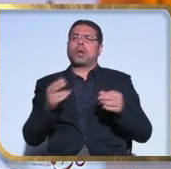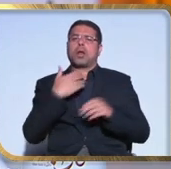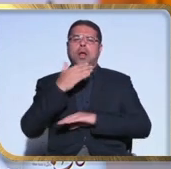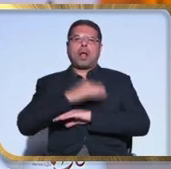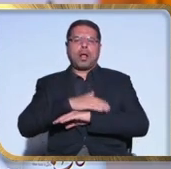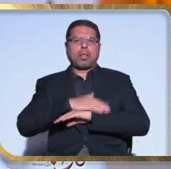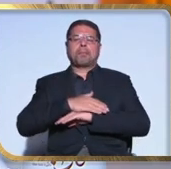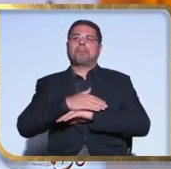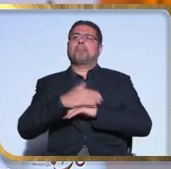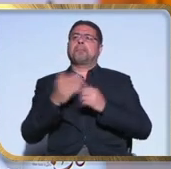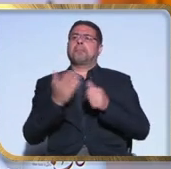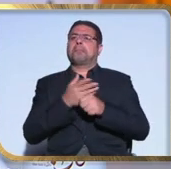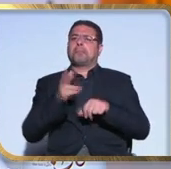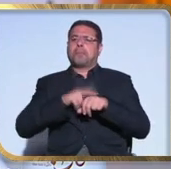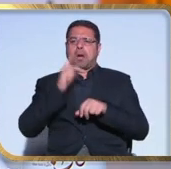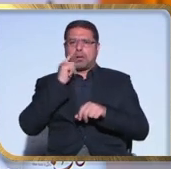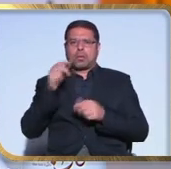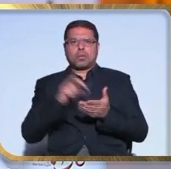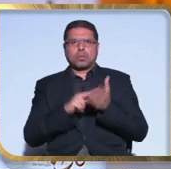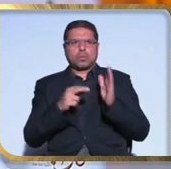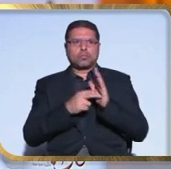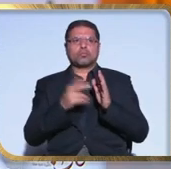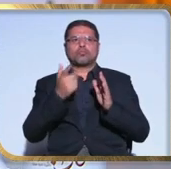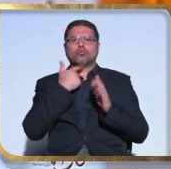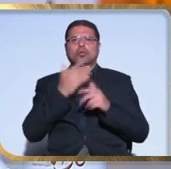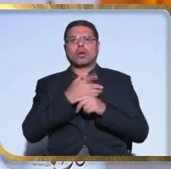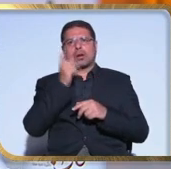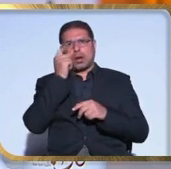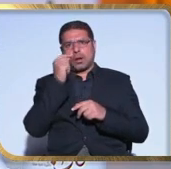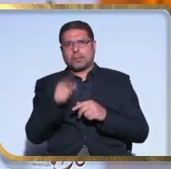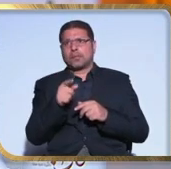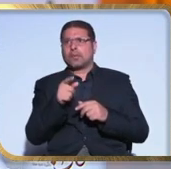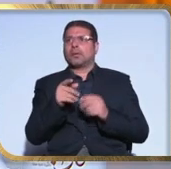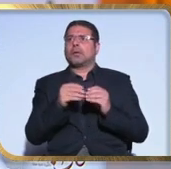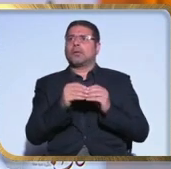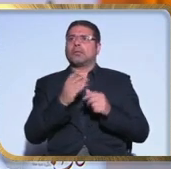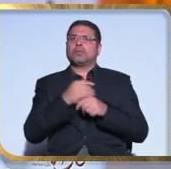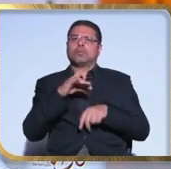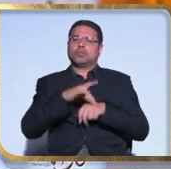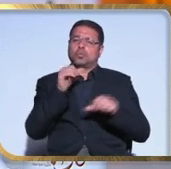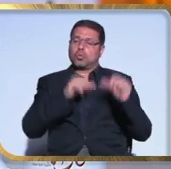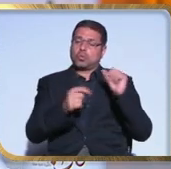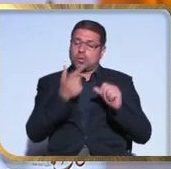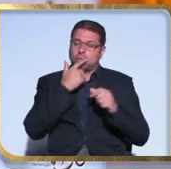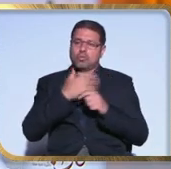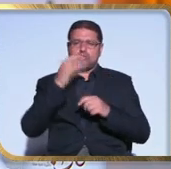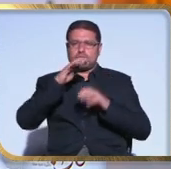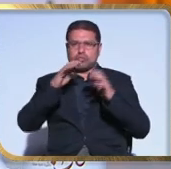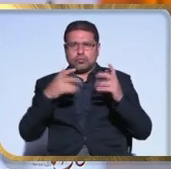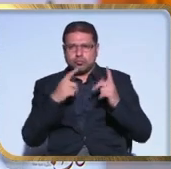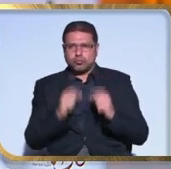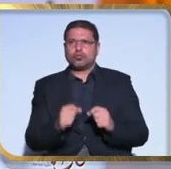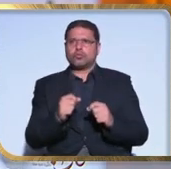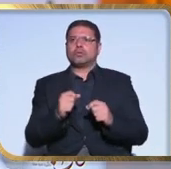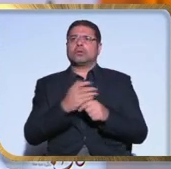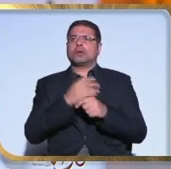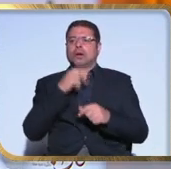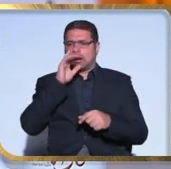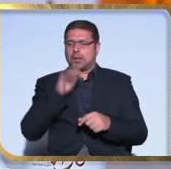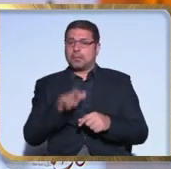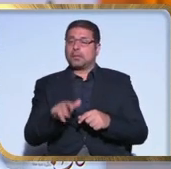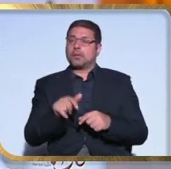روت فيما يفعل الرجل اذا اراد النوم روت في الطب روت في الرقيه روت في رقيه